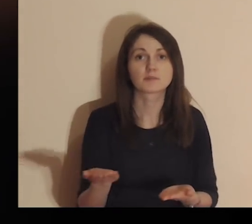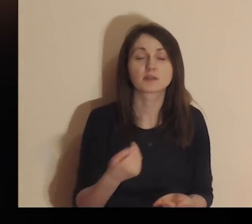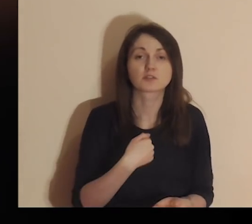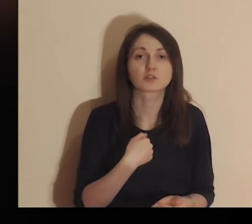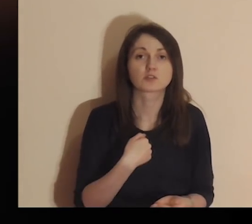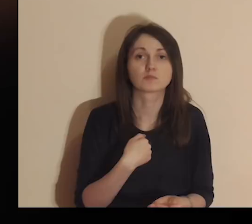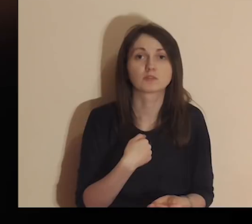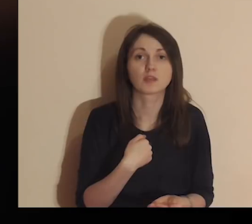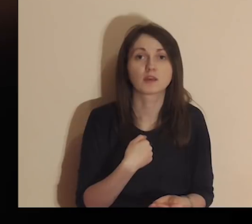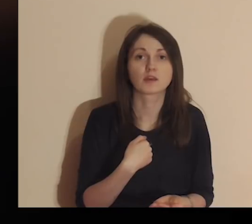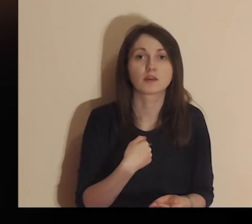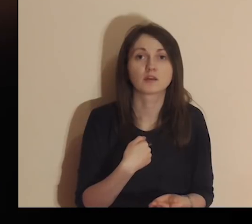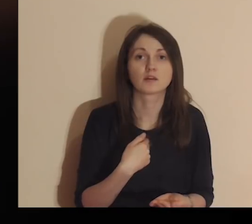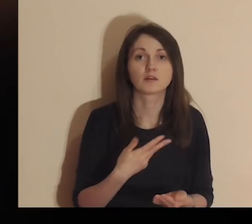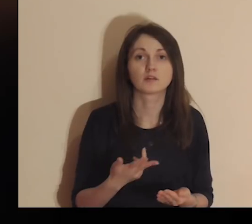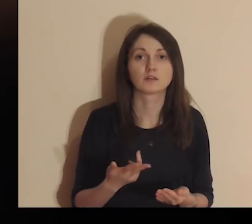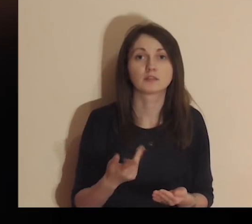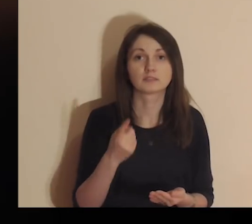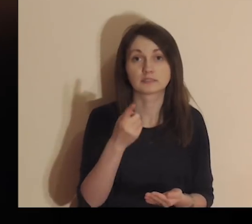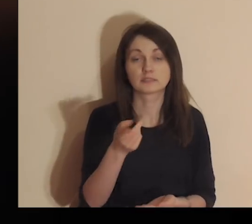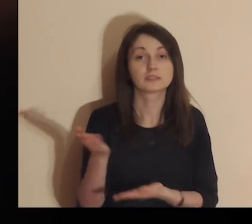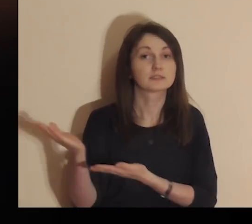współpracy z moją wrażliwą częścią,